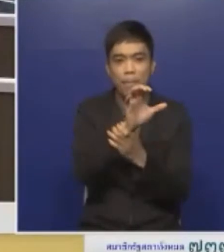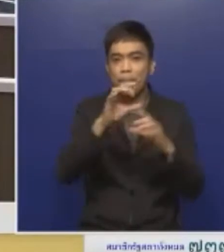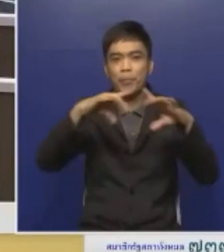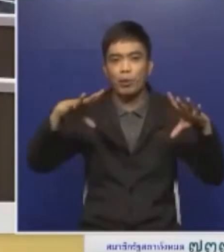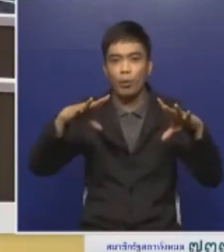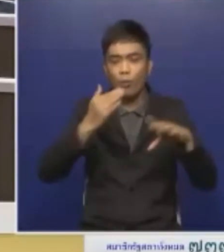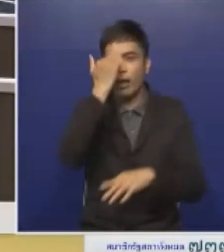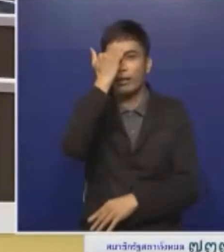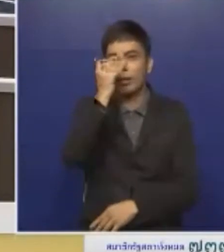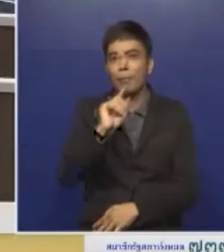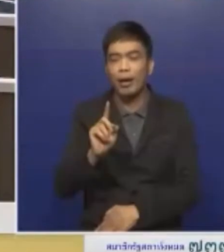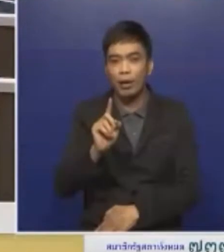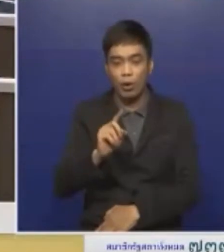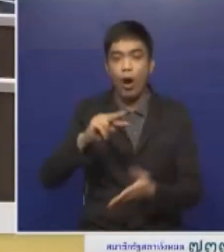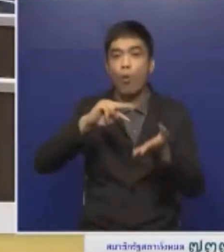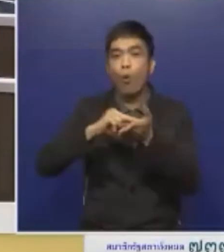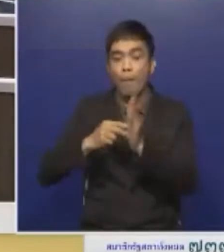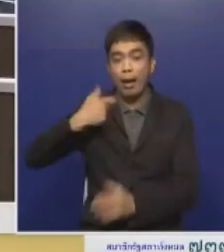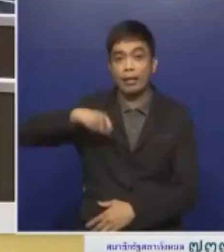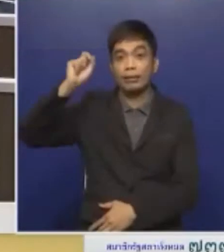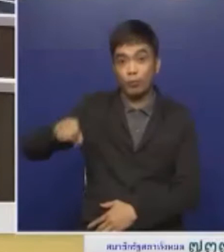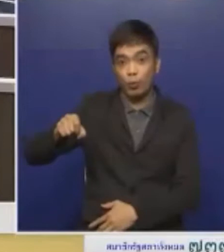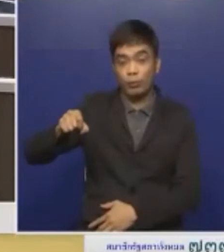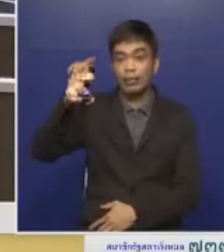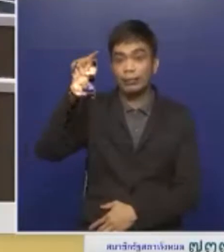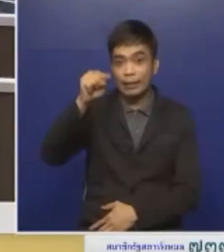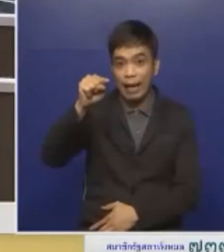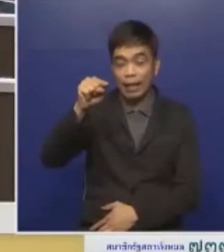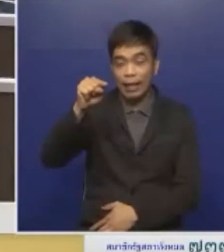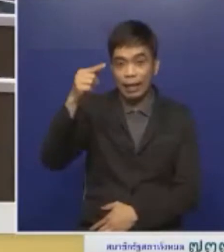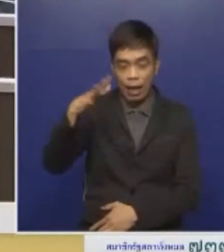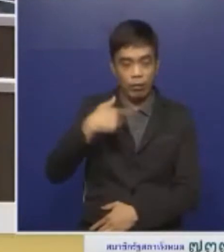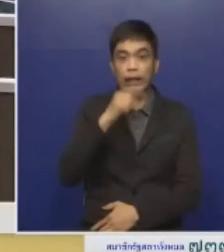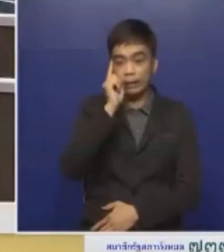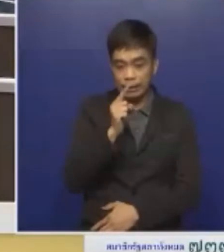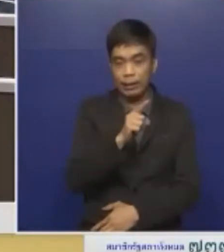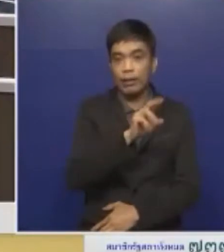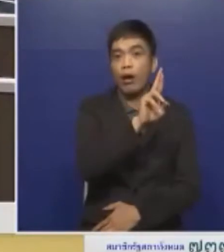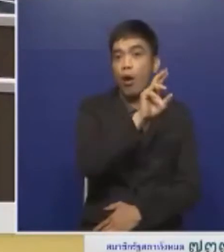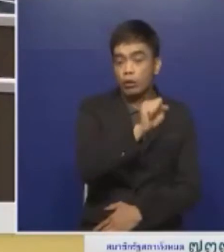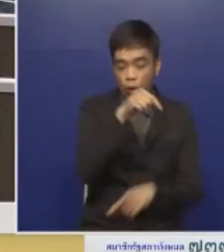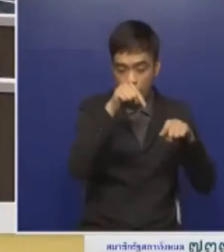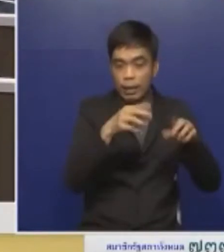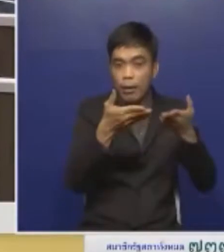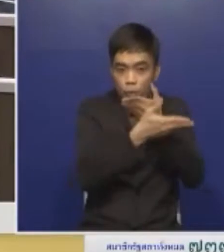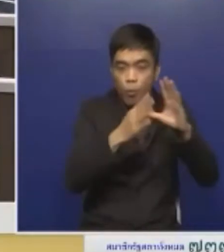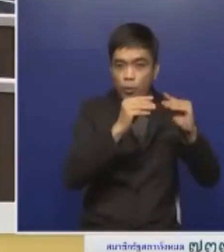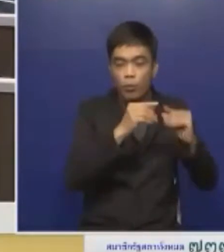ำลงจะชี้ชัดว่าคำวธิก Alexandria อองศารทมนูลเป็นเช่นไ่ซึไม่ใช่หนาที ของสภาผู้แนรสดรณในกวธิก Alexandria